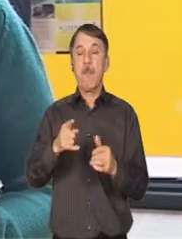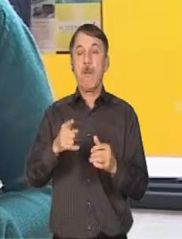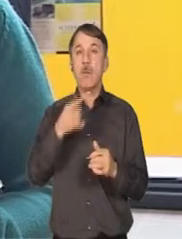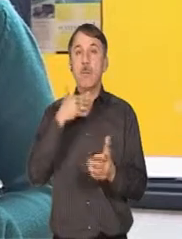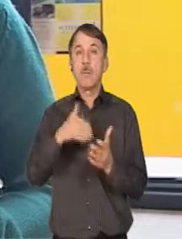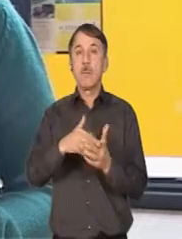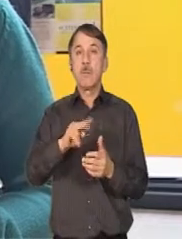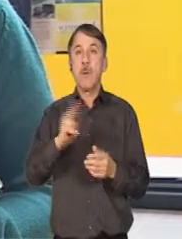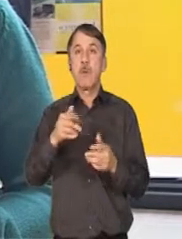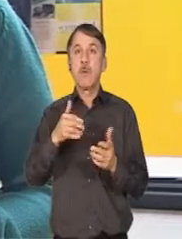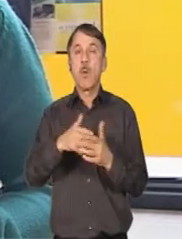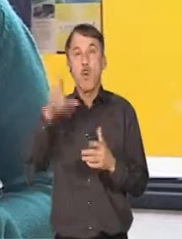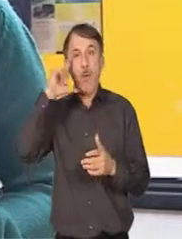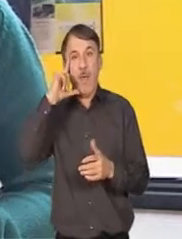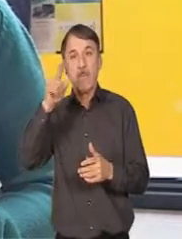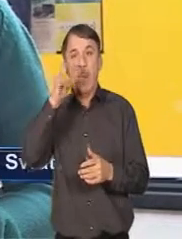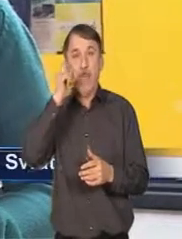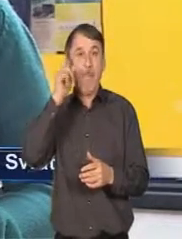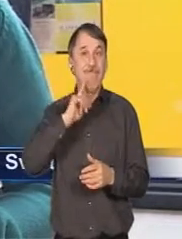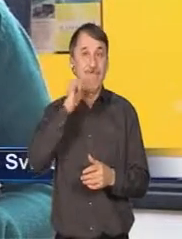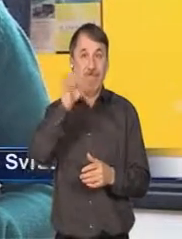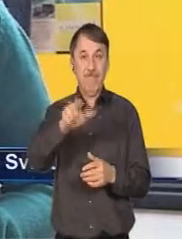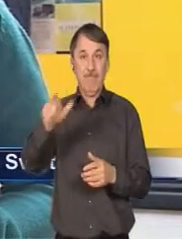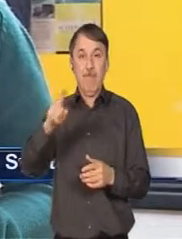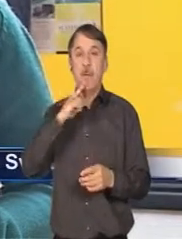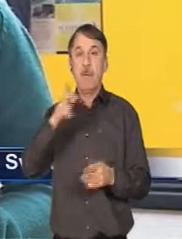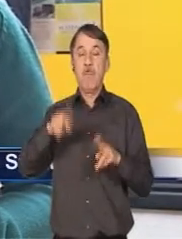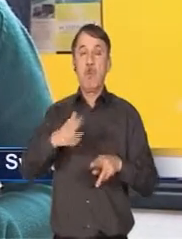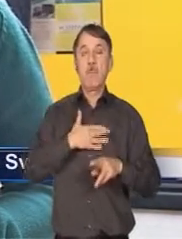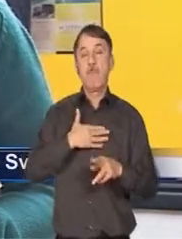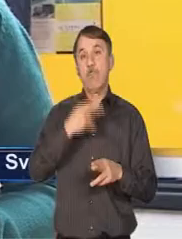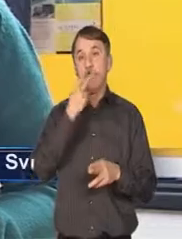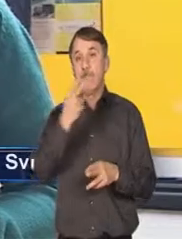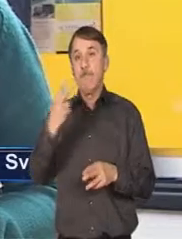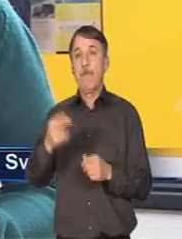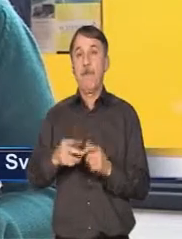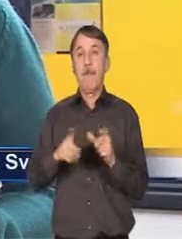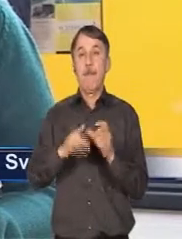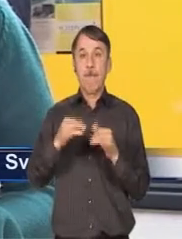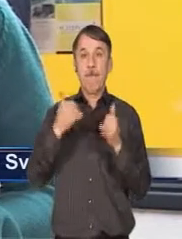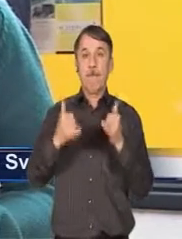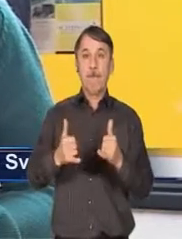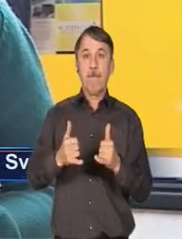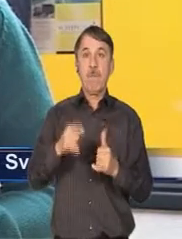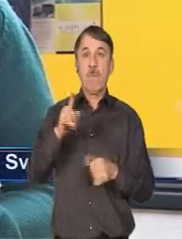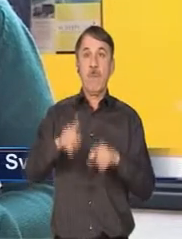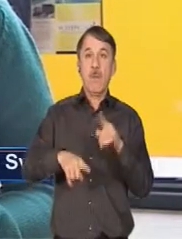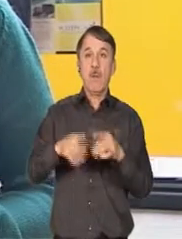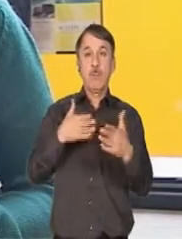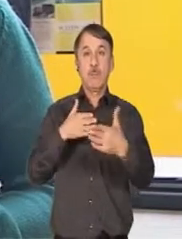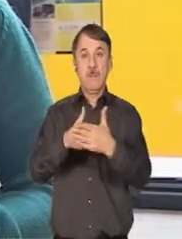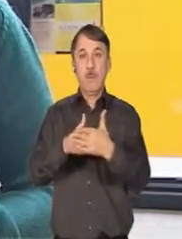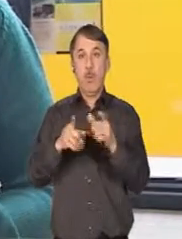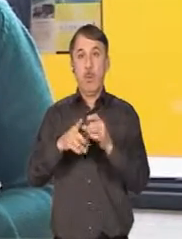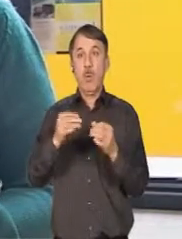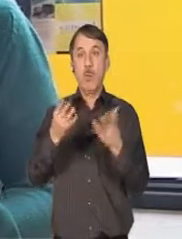te porodice toliko siromašne, to je uglavnom zato što roditelji nemaju ni osnovnu školu većinom završenu, tako da ono nama negde što mi